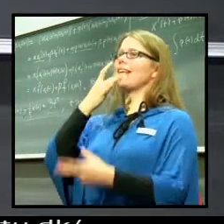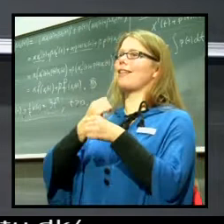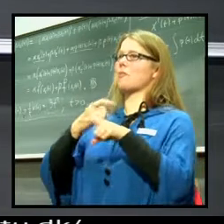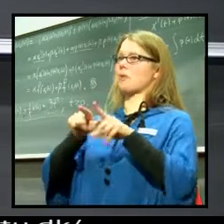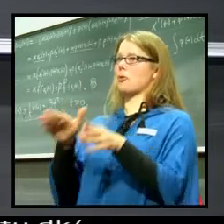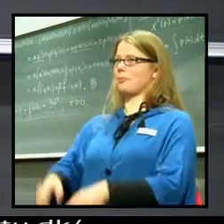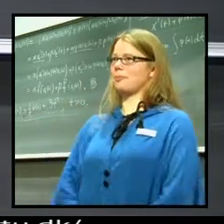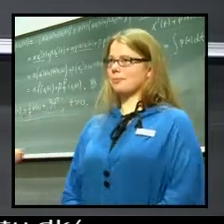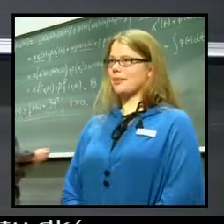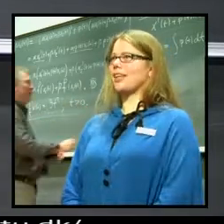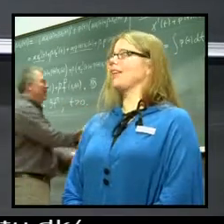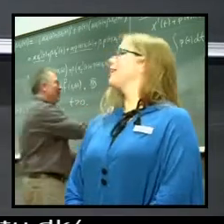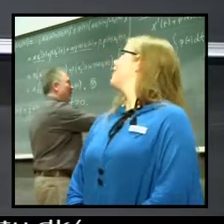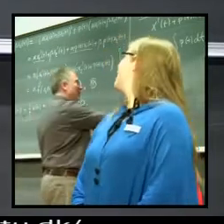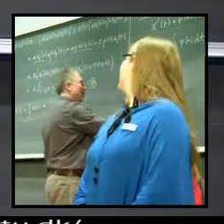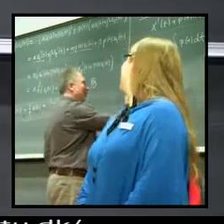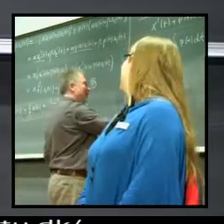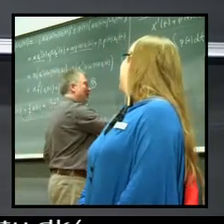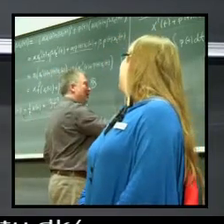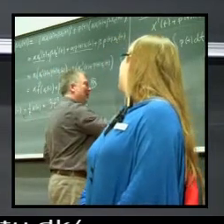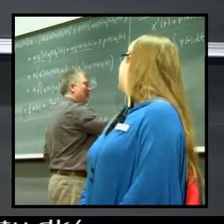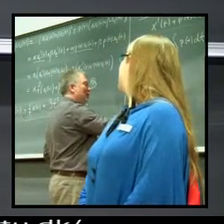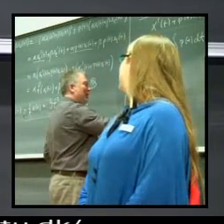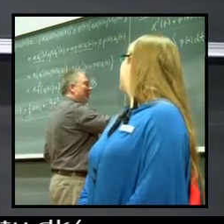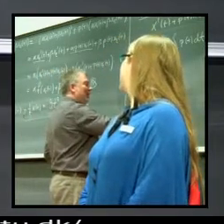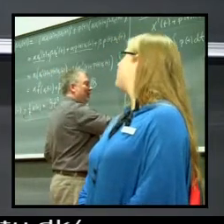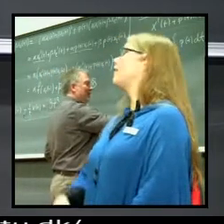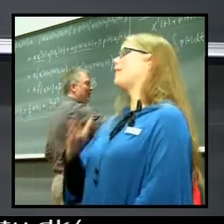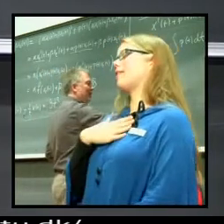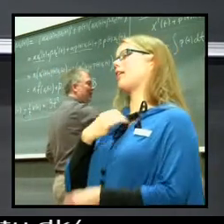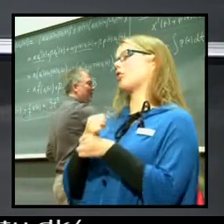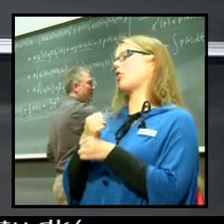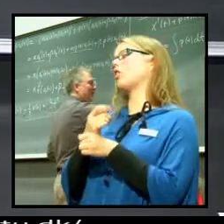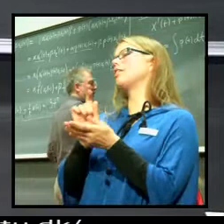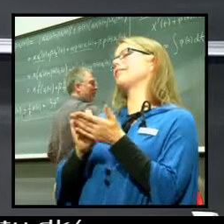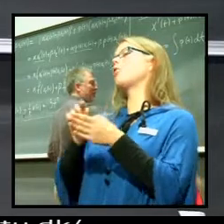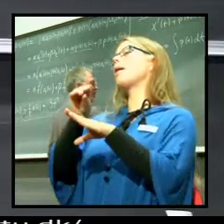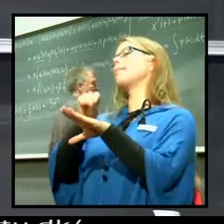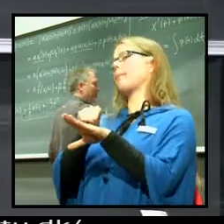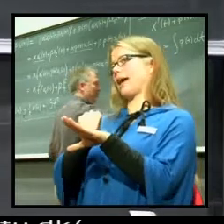Jeg har lige fået en idé. Prøv at se her. Jeg vil hellere gøre sådan her og skrive bemærk.